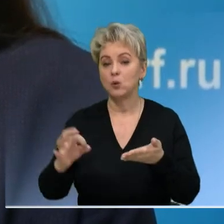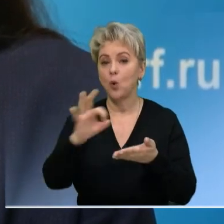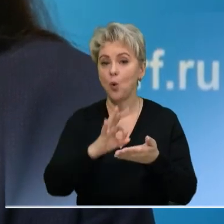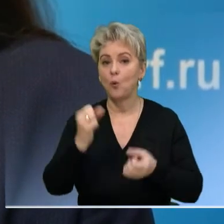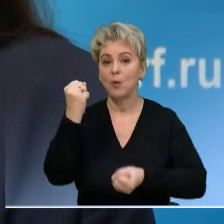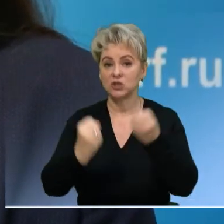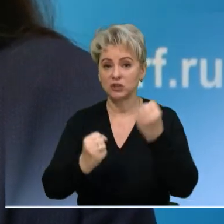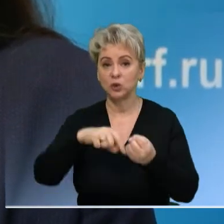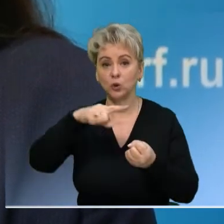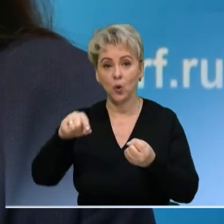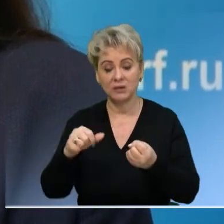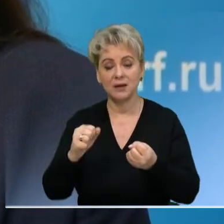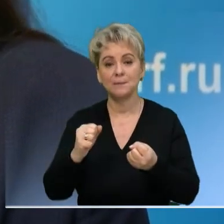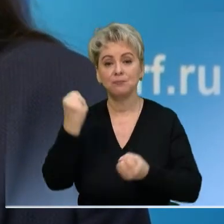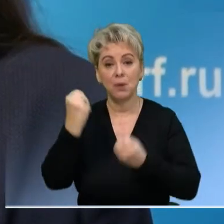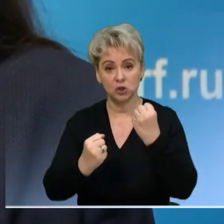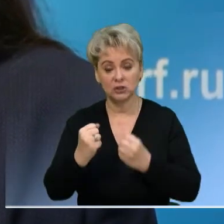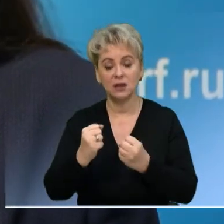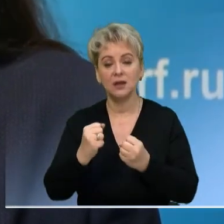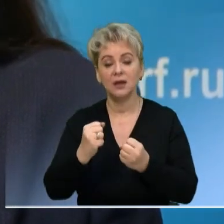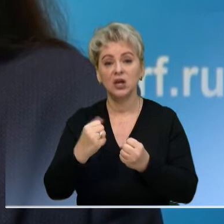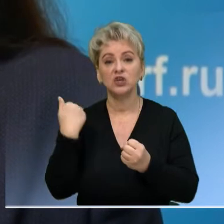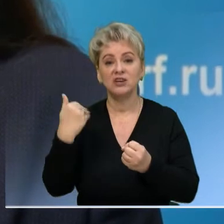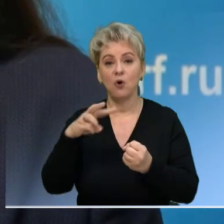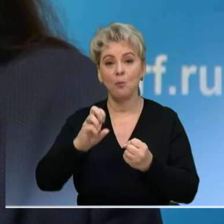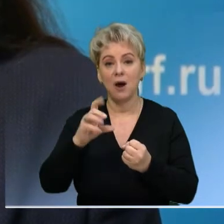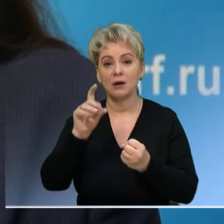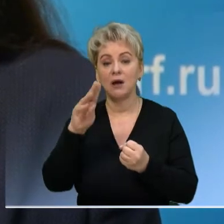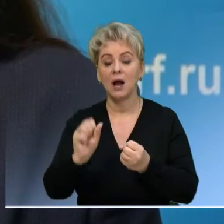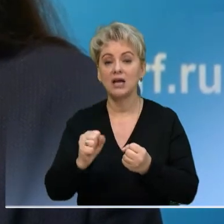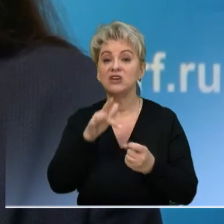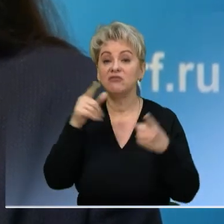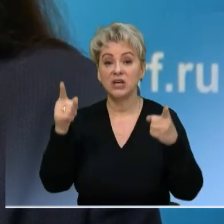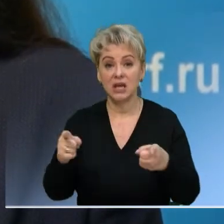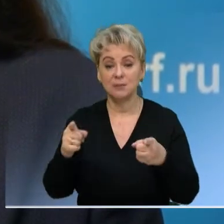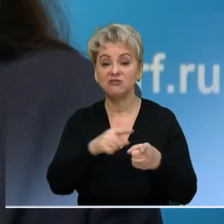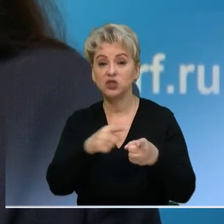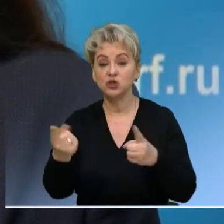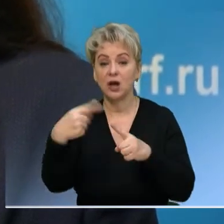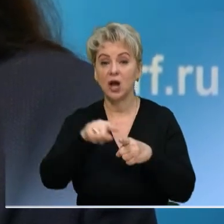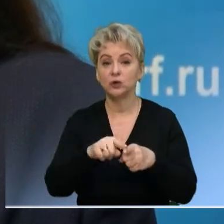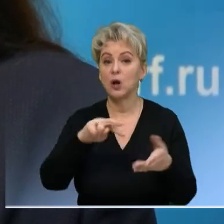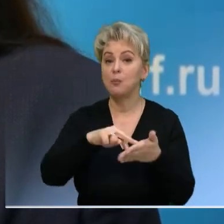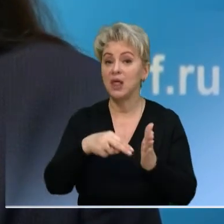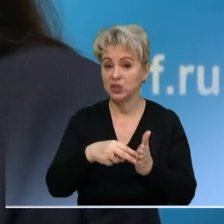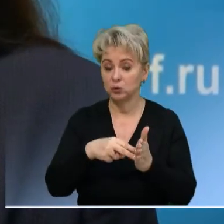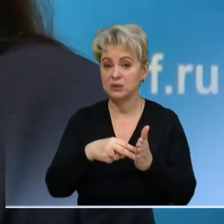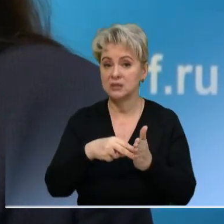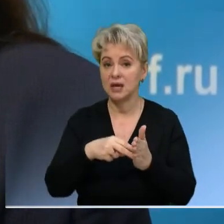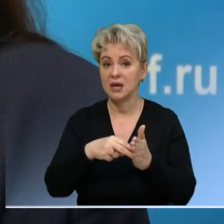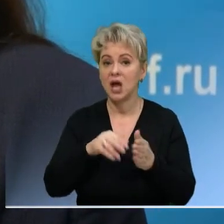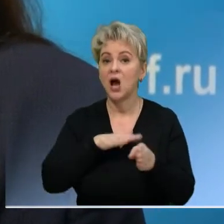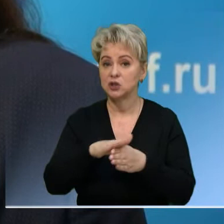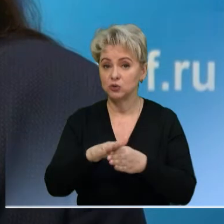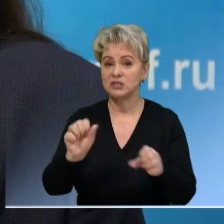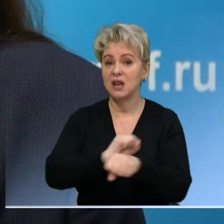о номере транспортного средства, его марка и срок, в течение которого планируется